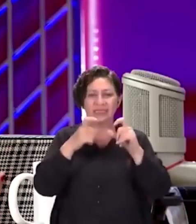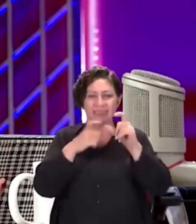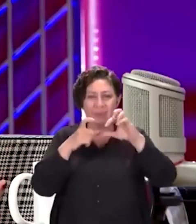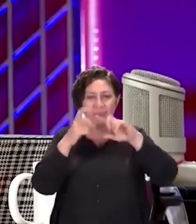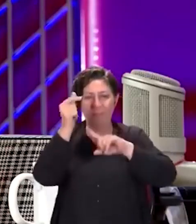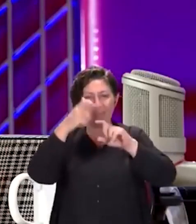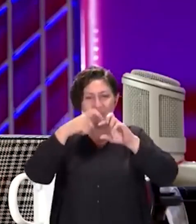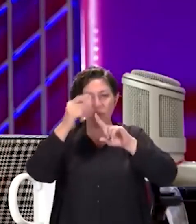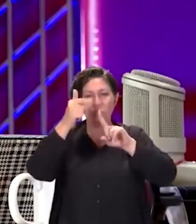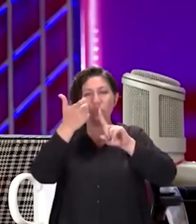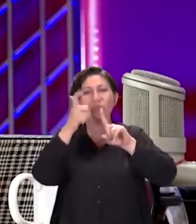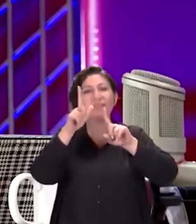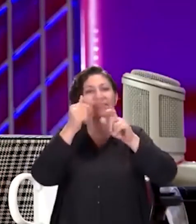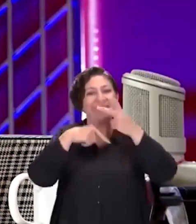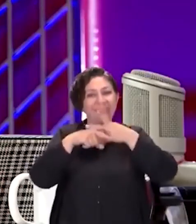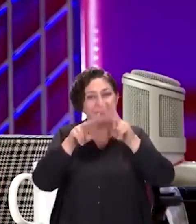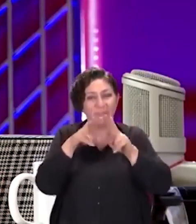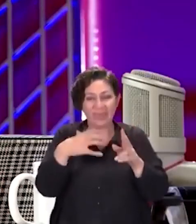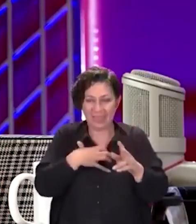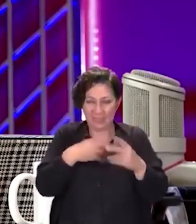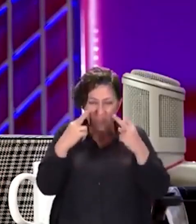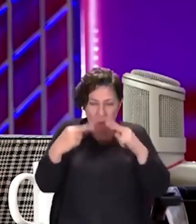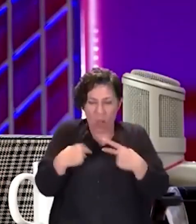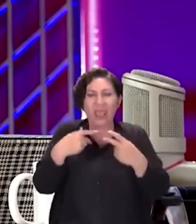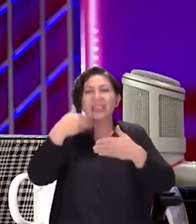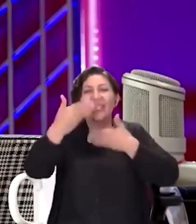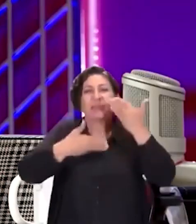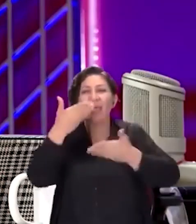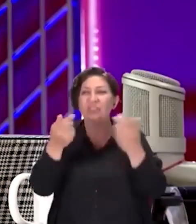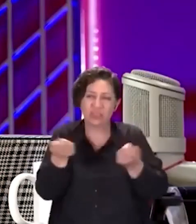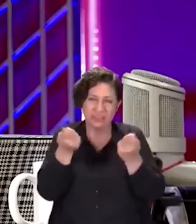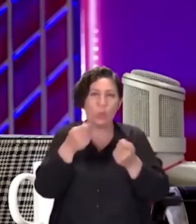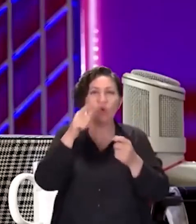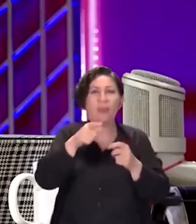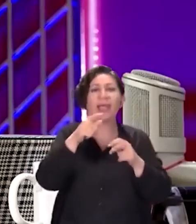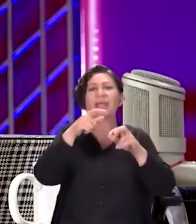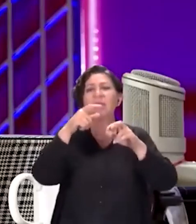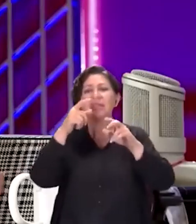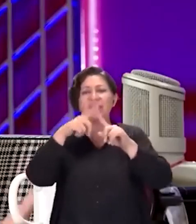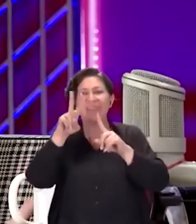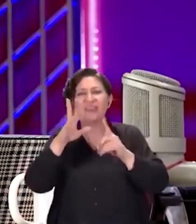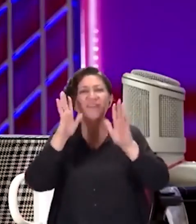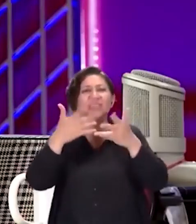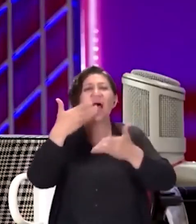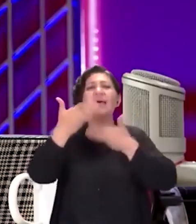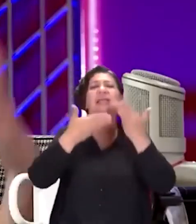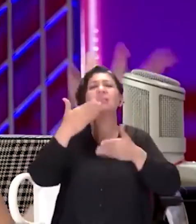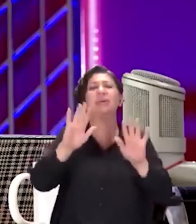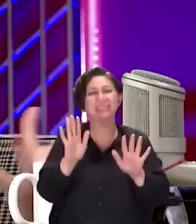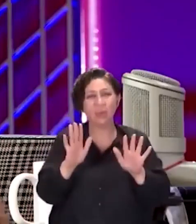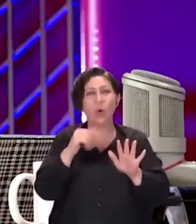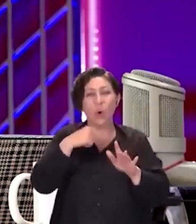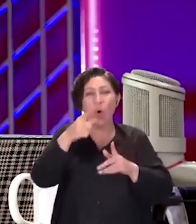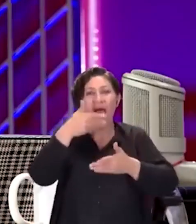Spiritüelizmi yani Türkiye'de kendi tarzımda tanıtmaya çalıştığımı düşünüyorum. Mesela o zamanlar ritüeller vesaireler TV'de çok anlatılmazdı. O zaman